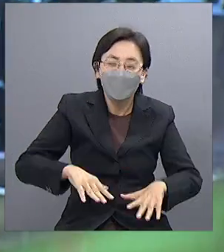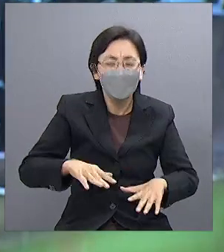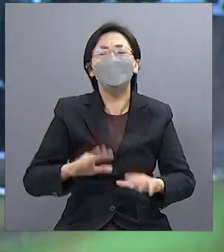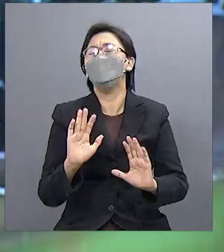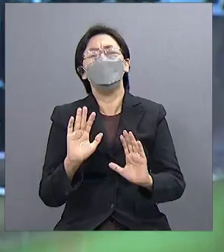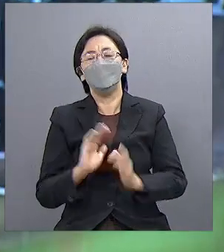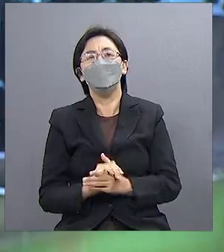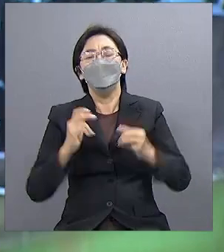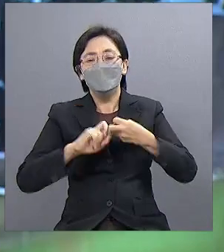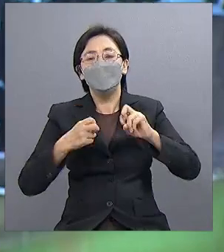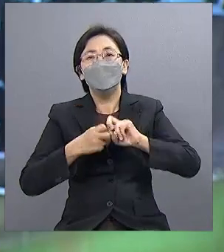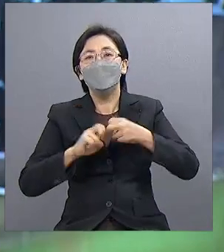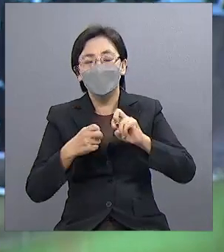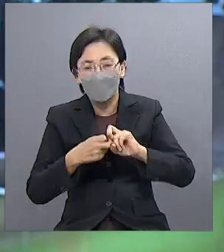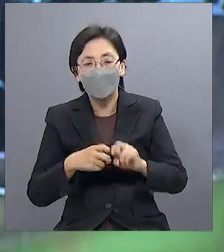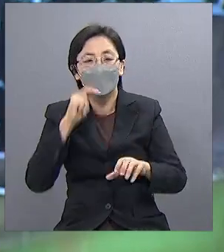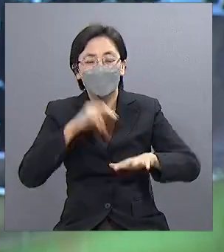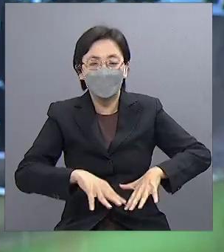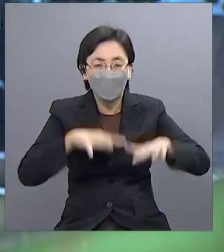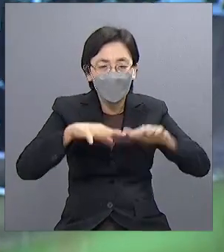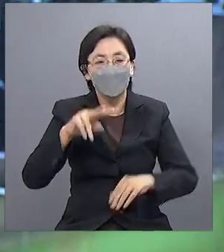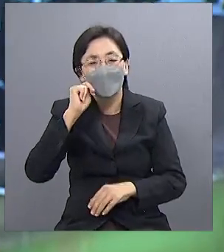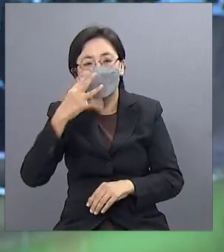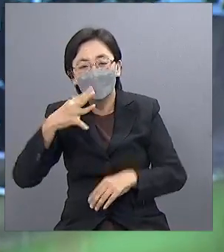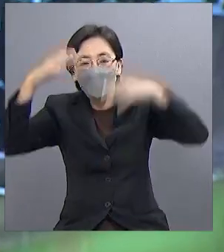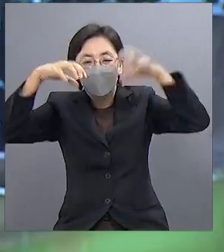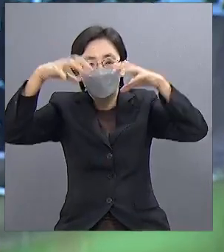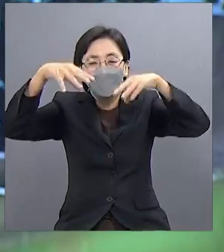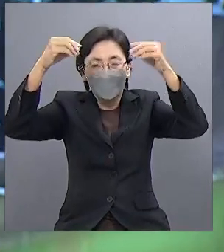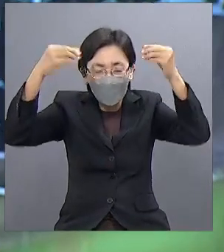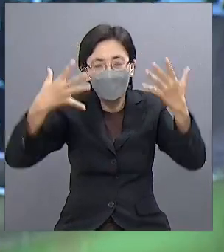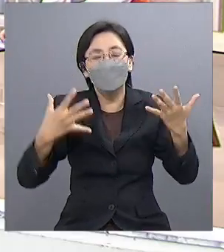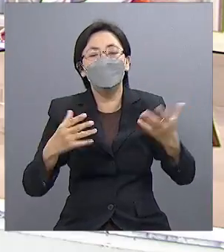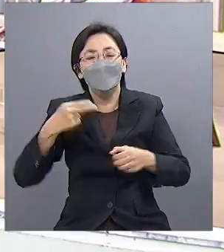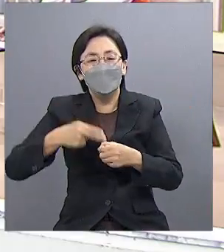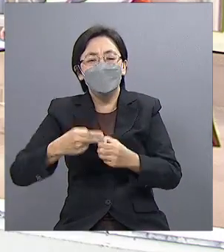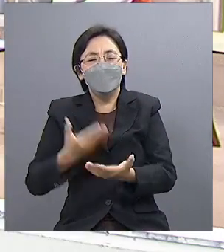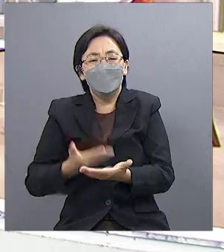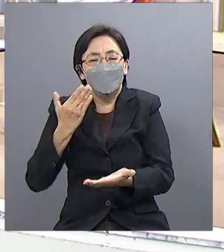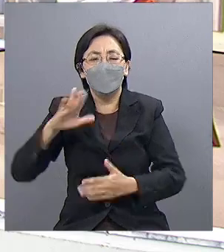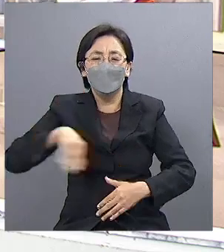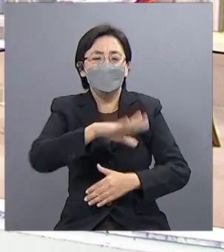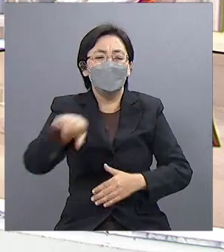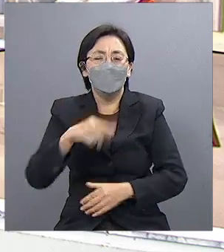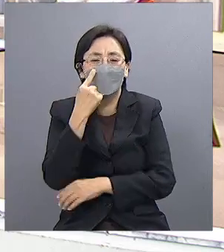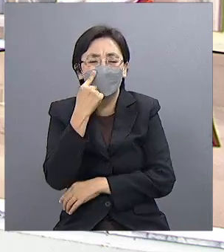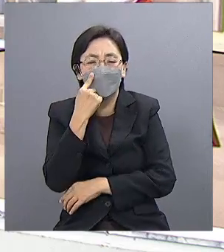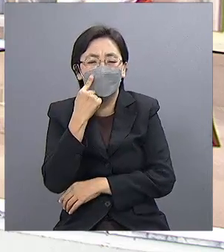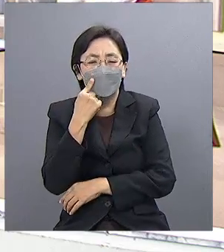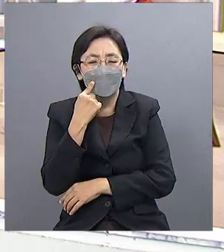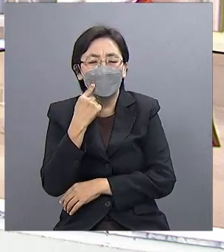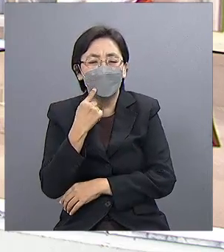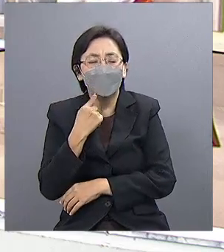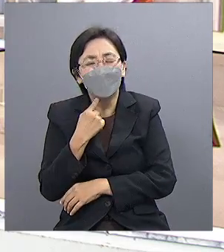บนี้น้ำท่วม น้ำแรง น้ำมันแพงพวกเราจะน้ำตาไหลนะคะน้ำตาจะกายเป็สีแดง